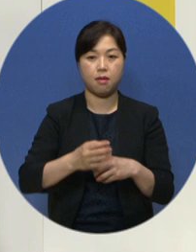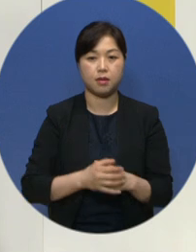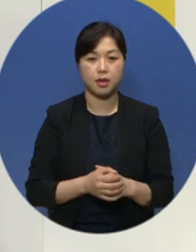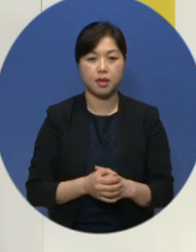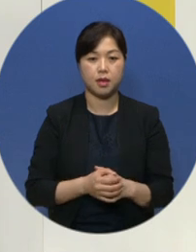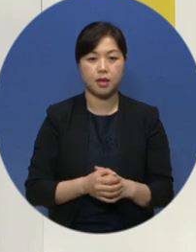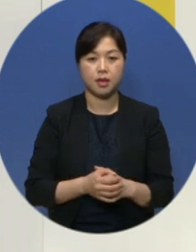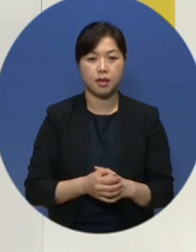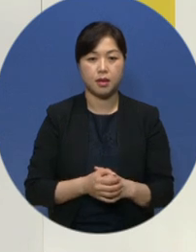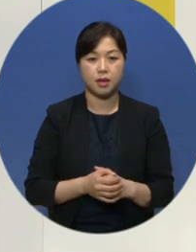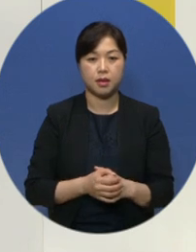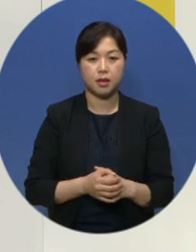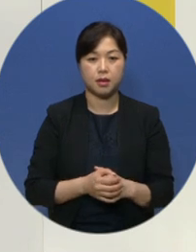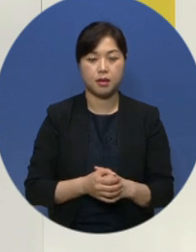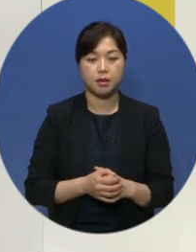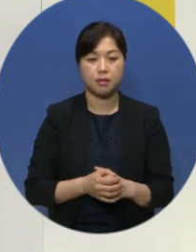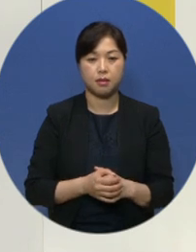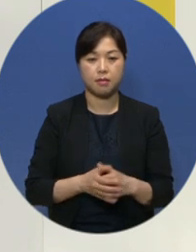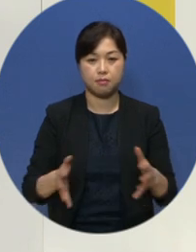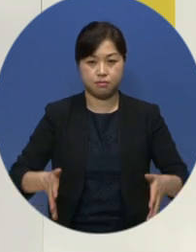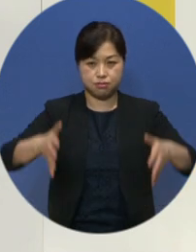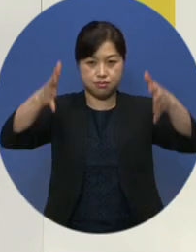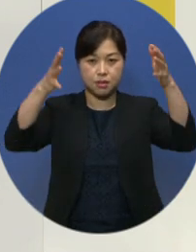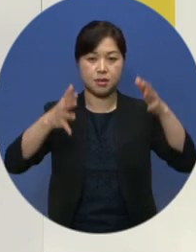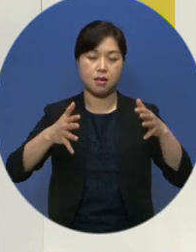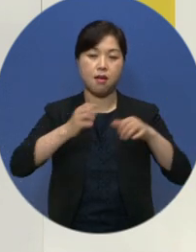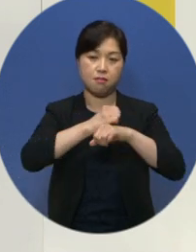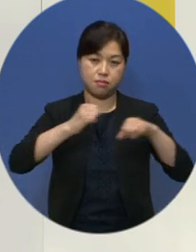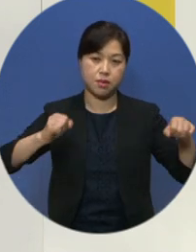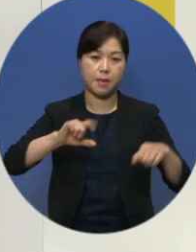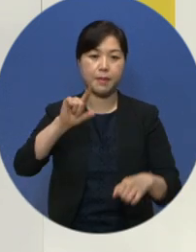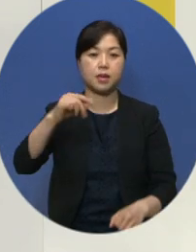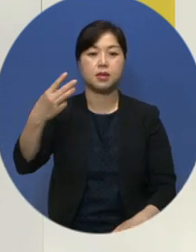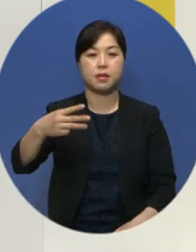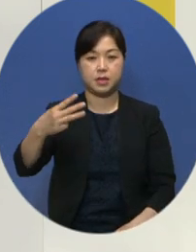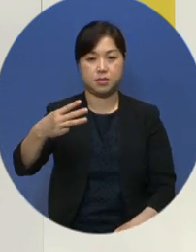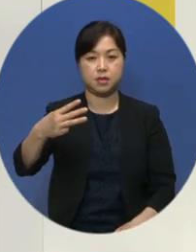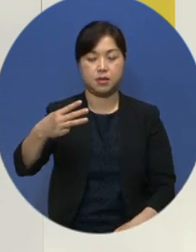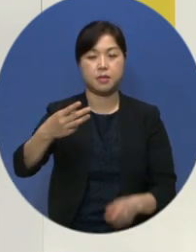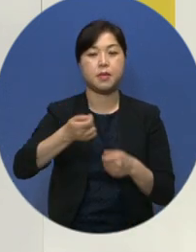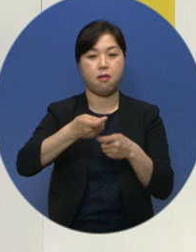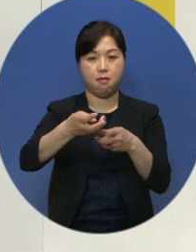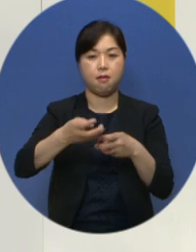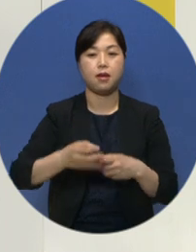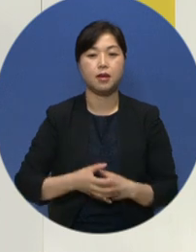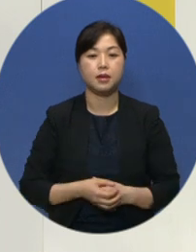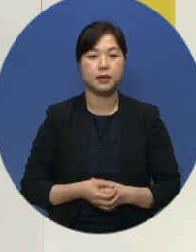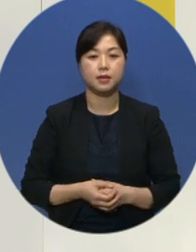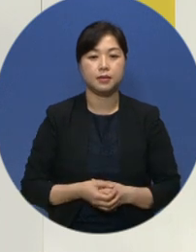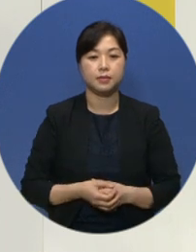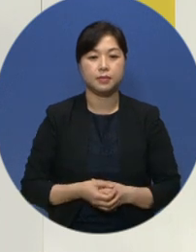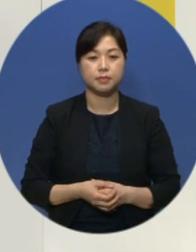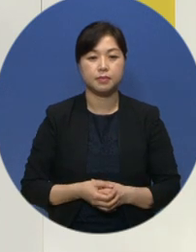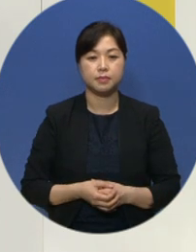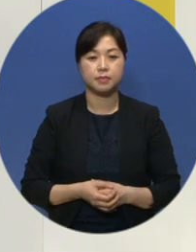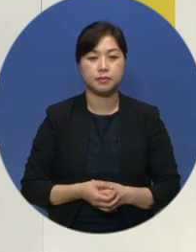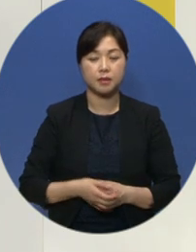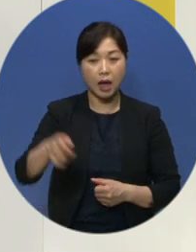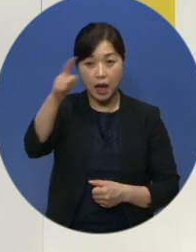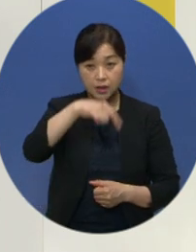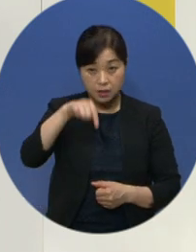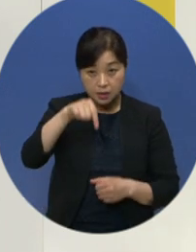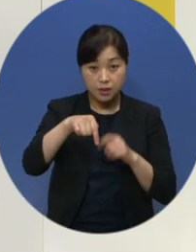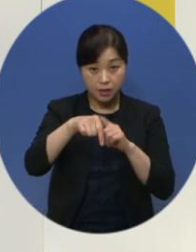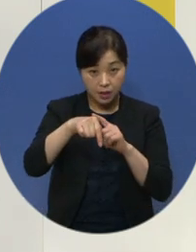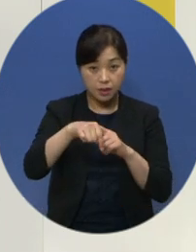13,000 병 정도 되는 그러한 건평 이 건립이 돼 있습니다 그래서 거기에서는 1